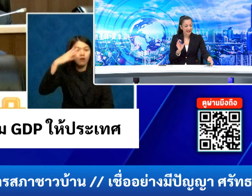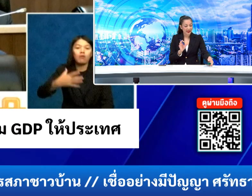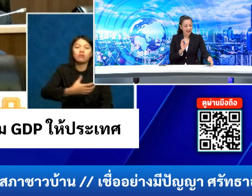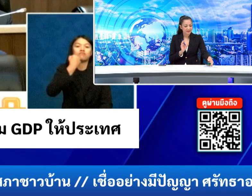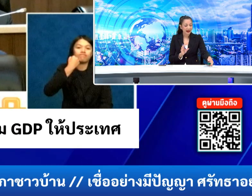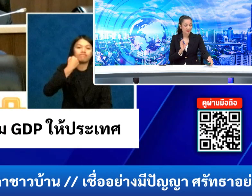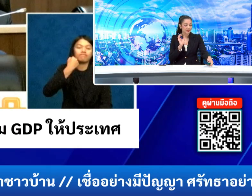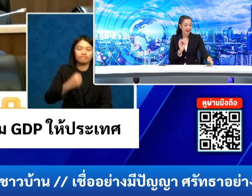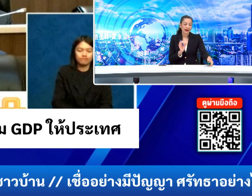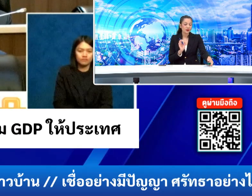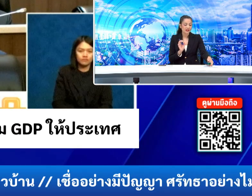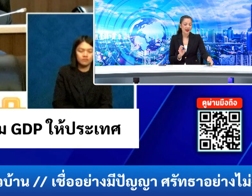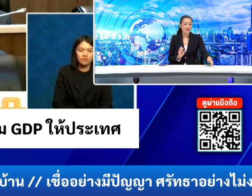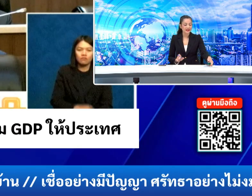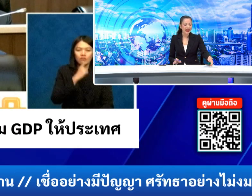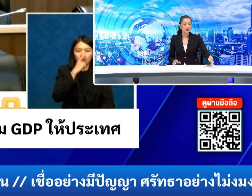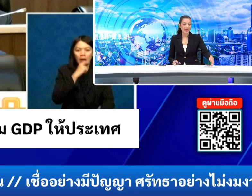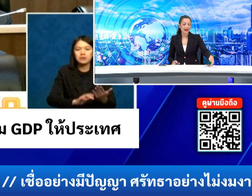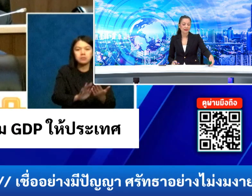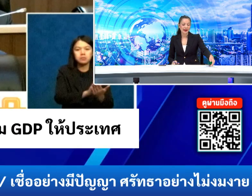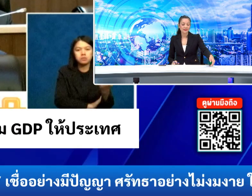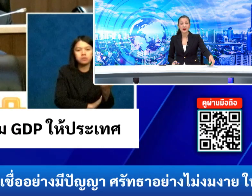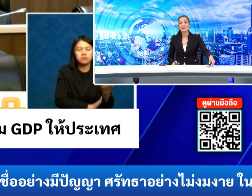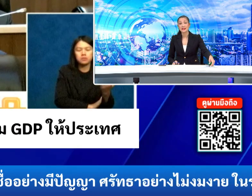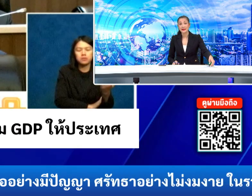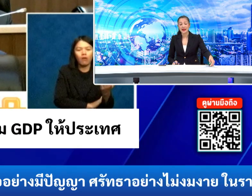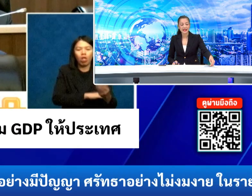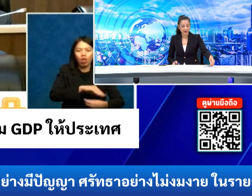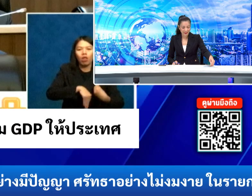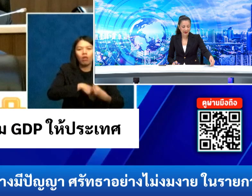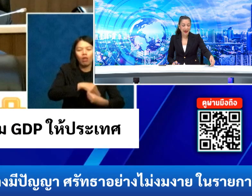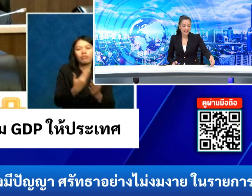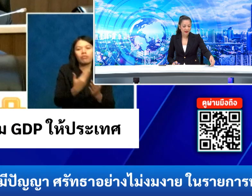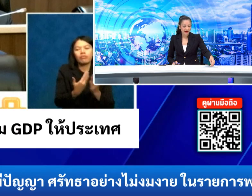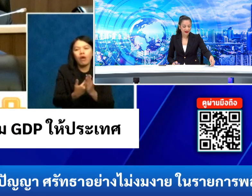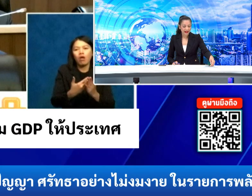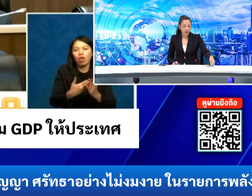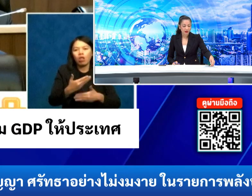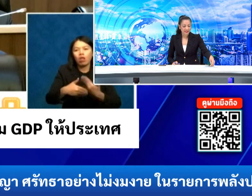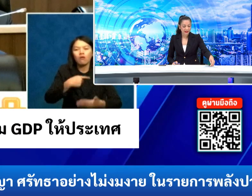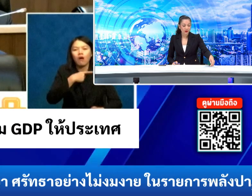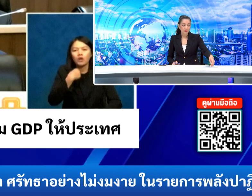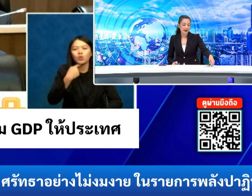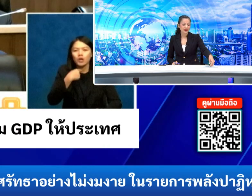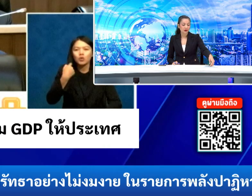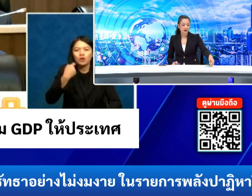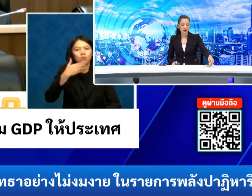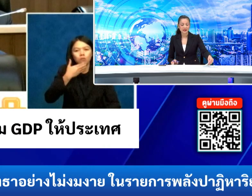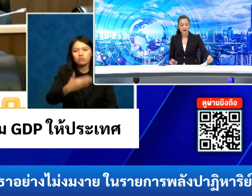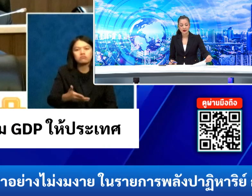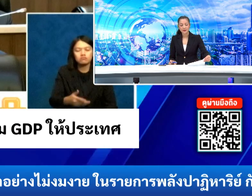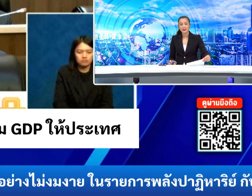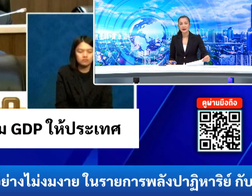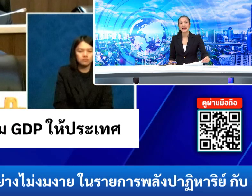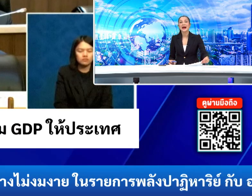ะมีอะไรบ้างสำหรับ3กุญแจสร้างอุตสาหกรรมใหม่เพิ่ม GDP ให้กับประเทศเดี๋ยวไปฟังทางด้านของคุณจิตติพจน์วิริยะโรจน์ส.ส.